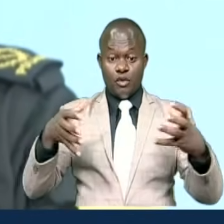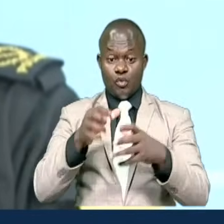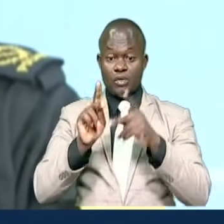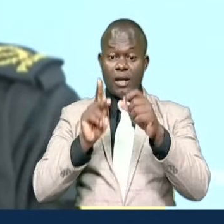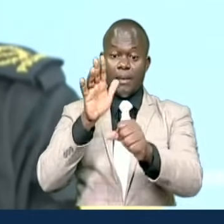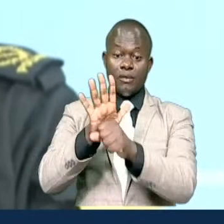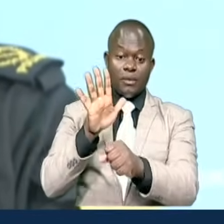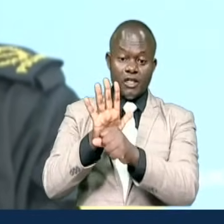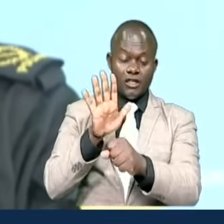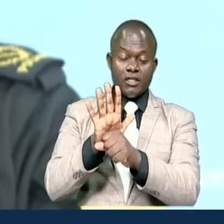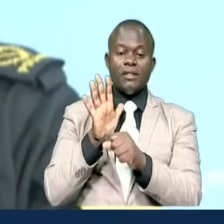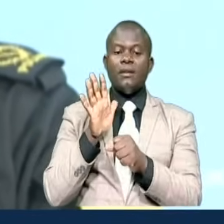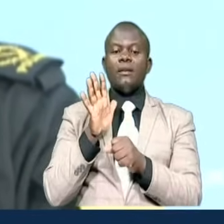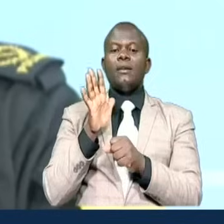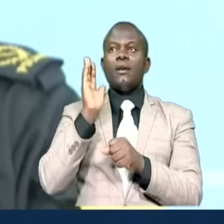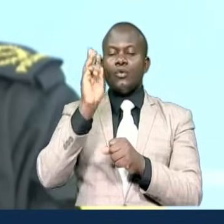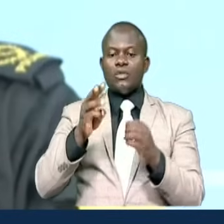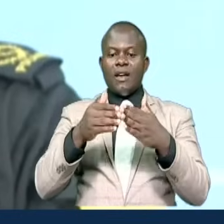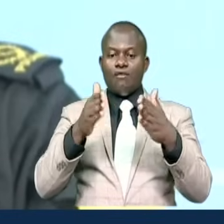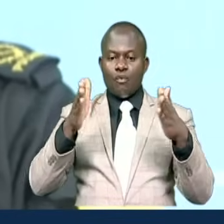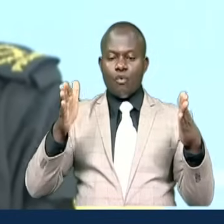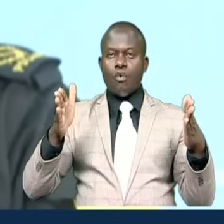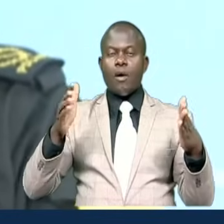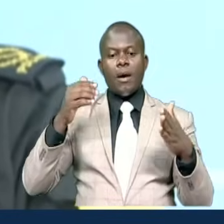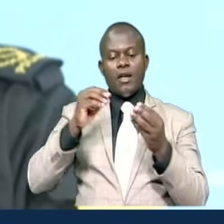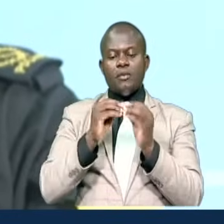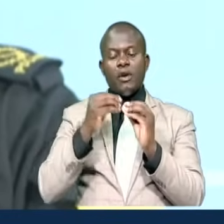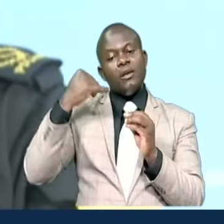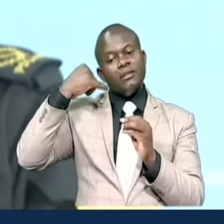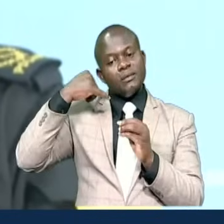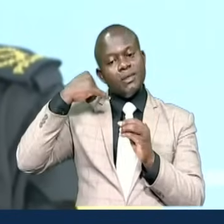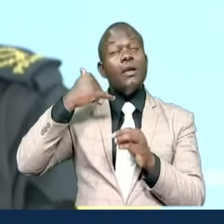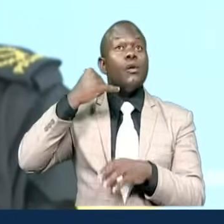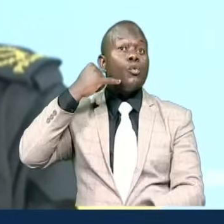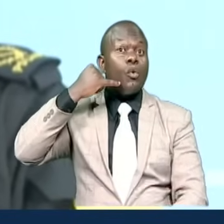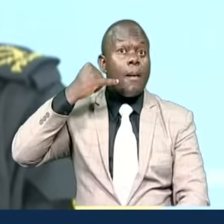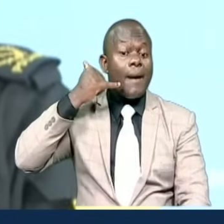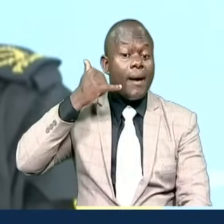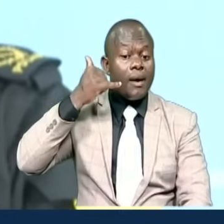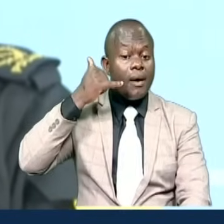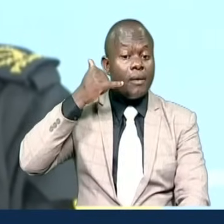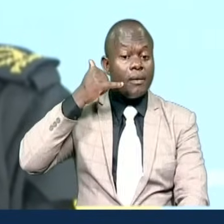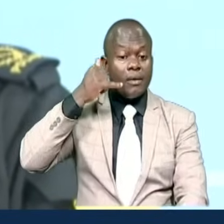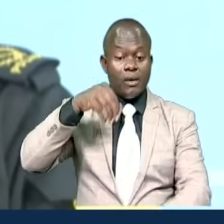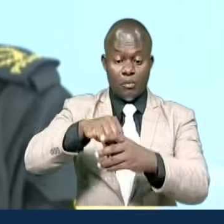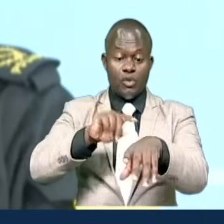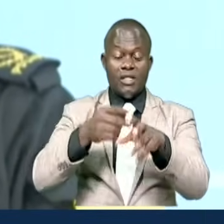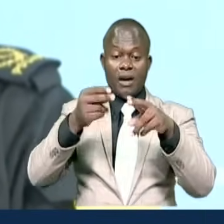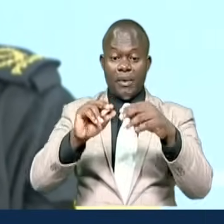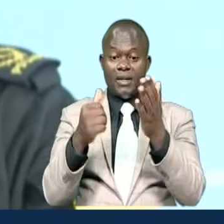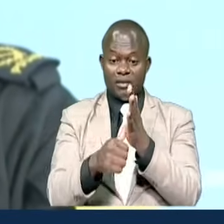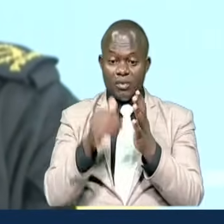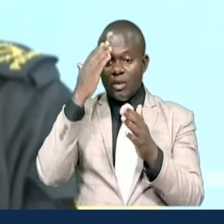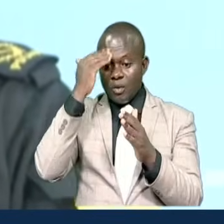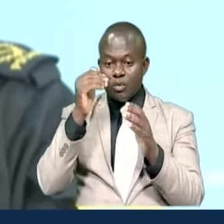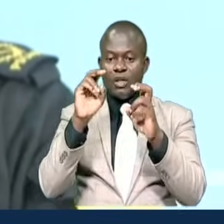benshi. Tuzafungura imirongo yo kuduhamagaraho mu gihe habaye ikibazo cyo kugira